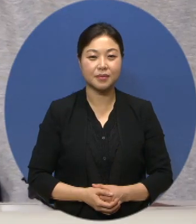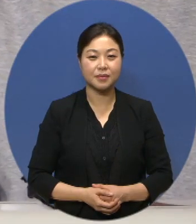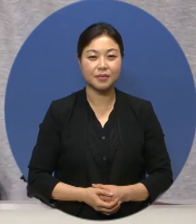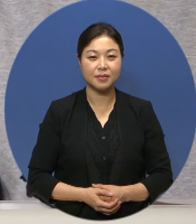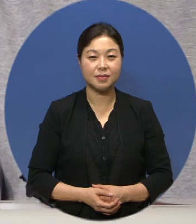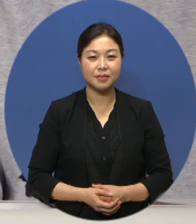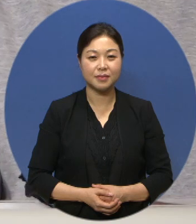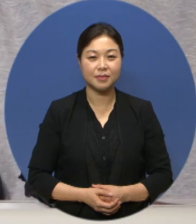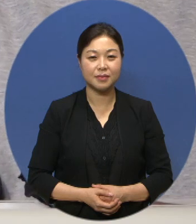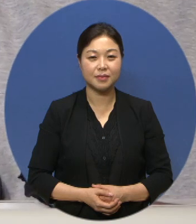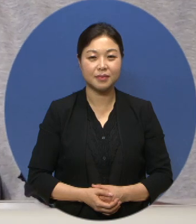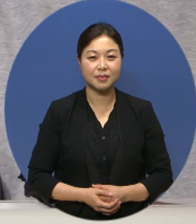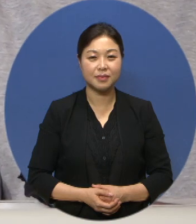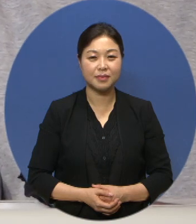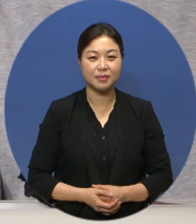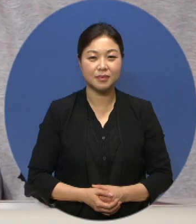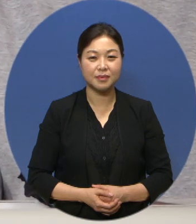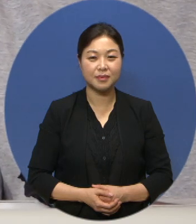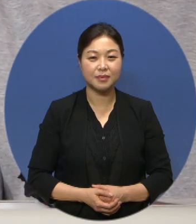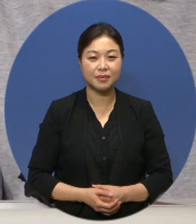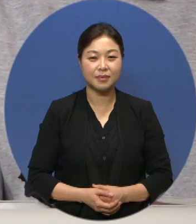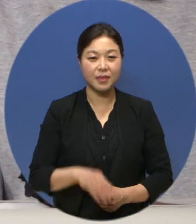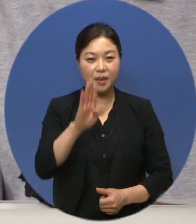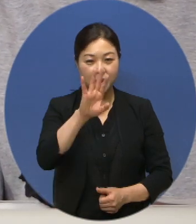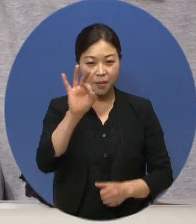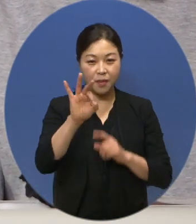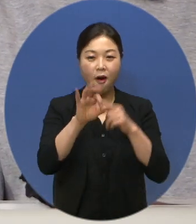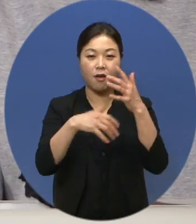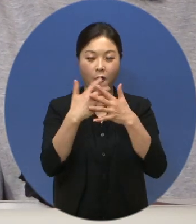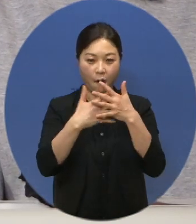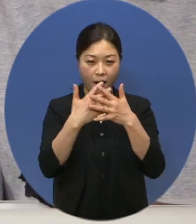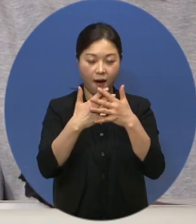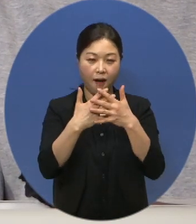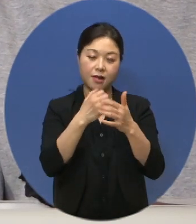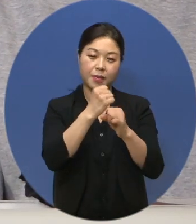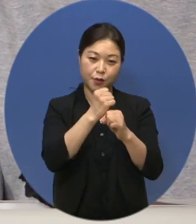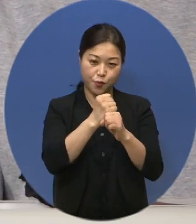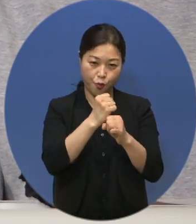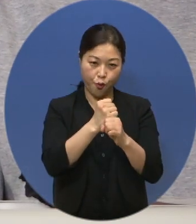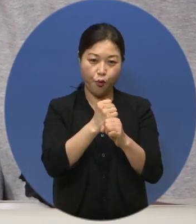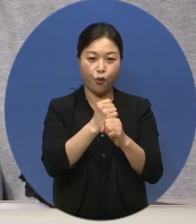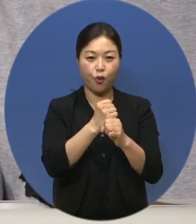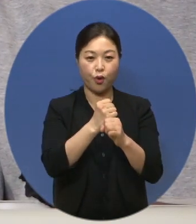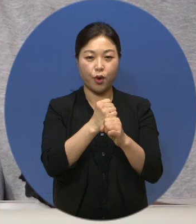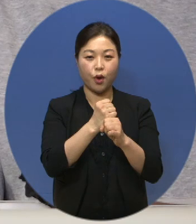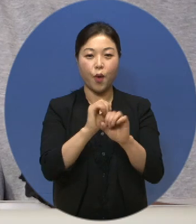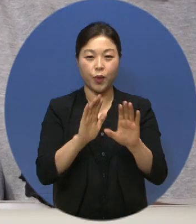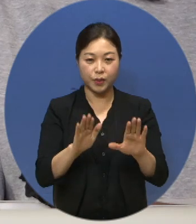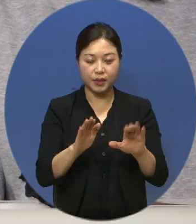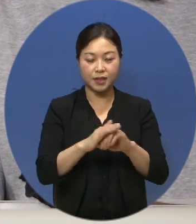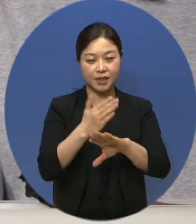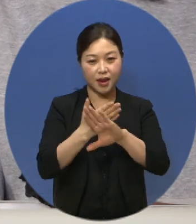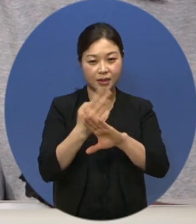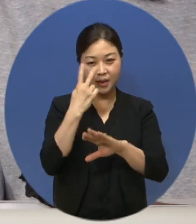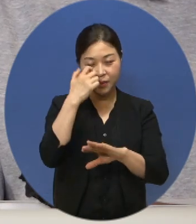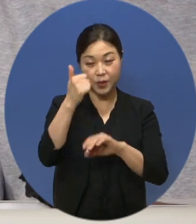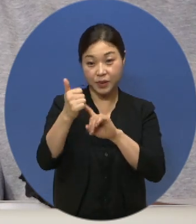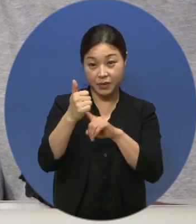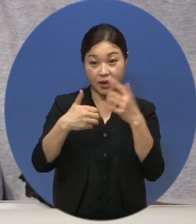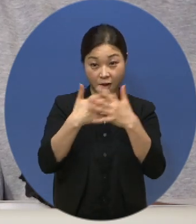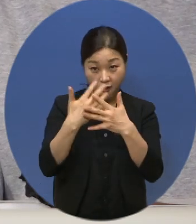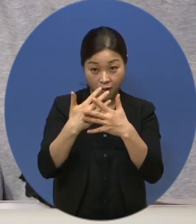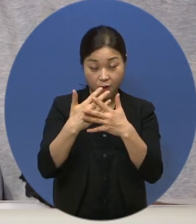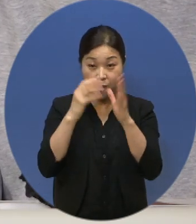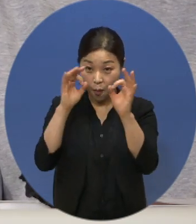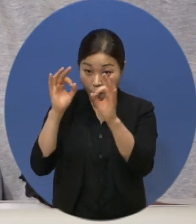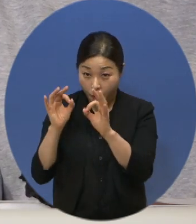네, 저도 베리어 프리 버전을 제작을 하고 그리고 오늘 이렇게 다른 감독님들 작품도 보고 이야기